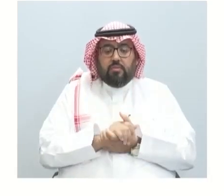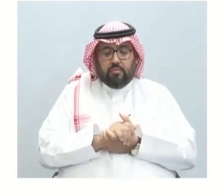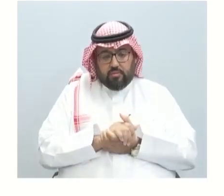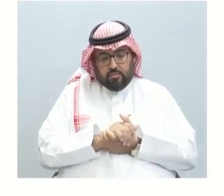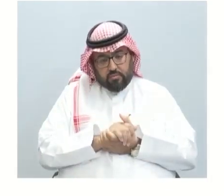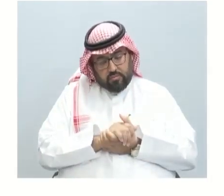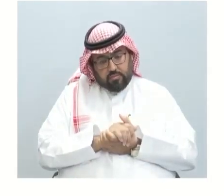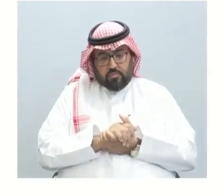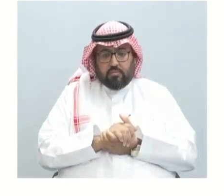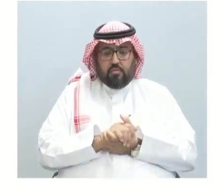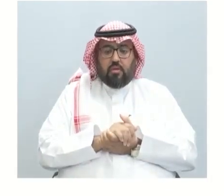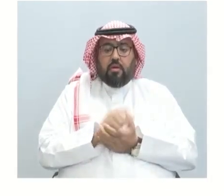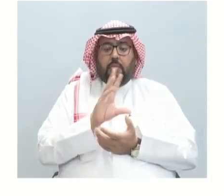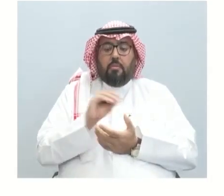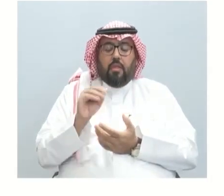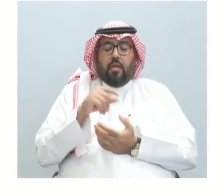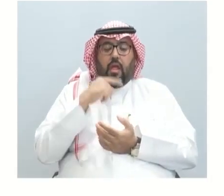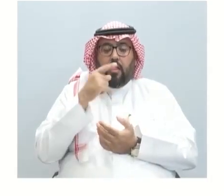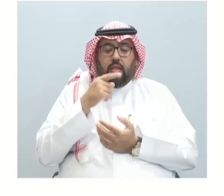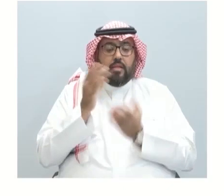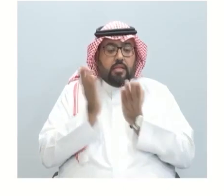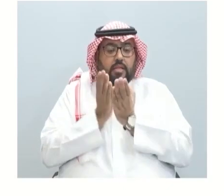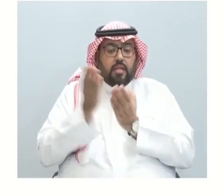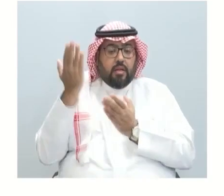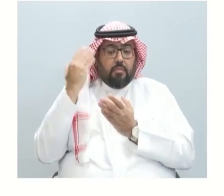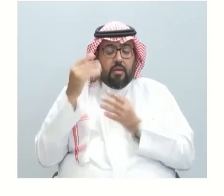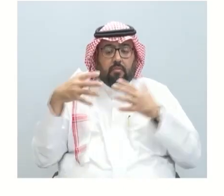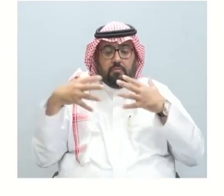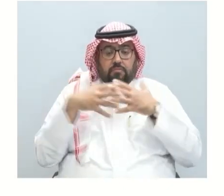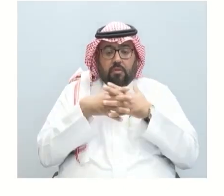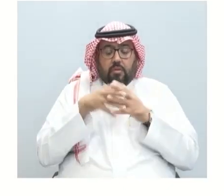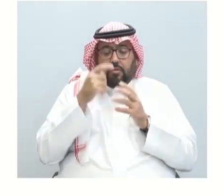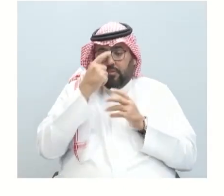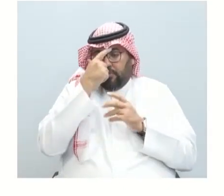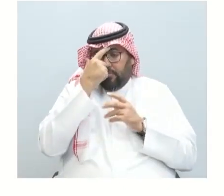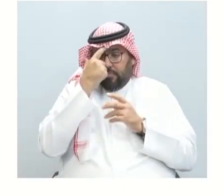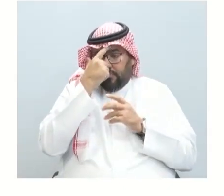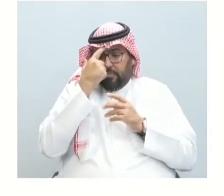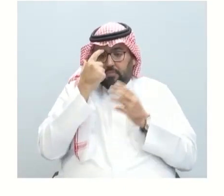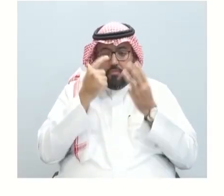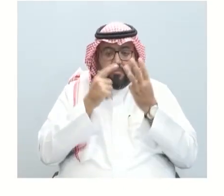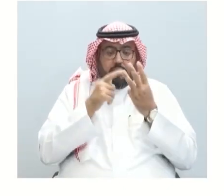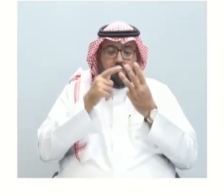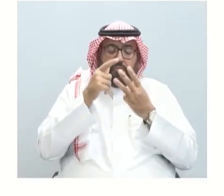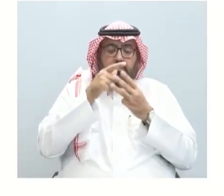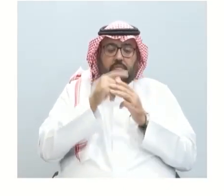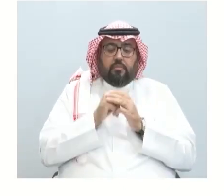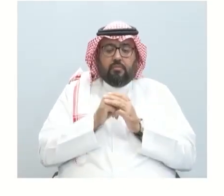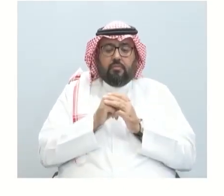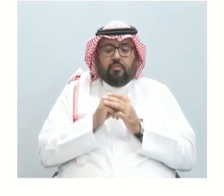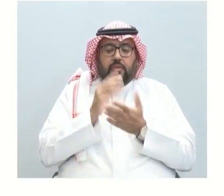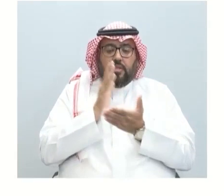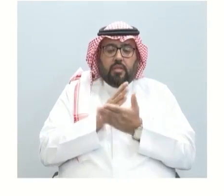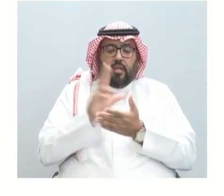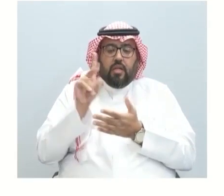السيتوبلازم اذا مثل ما اتفقنا في درسنا الماضي كنا مت قين بان هنالك ثلاث مراحل ثلاثه اطوار لانقسام